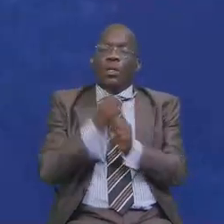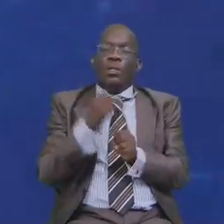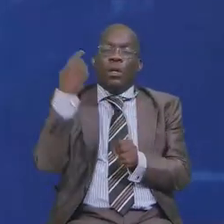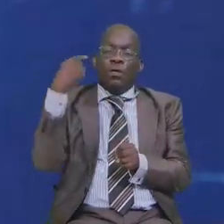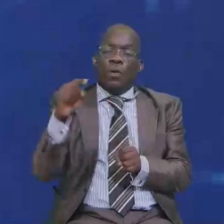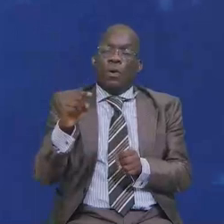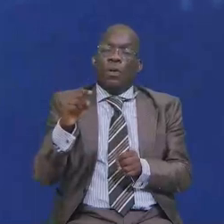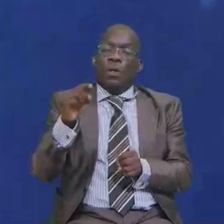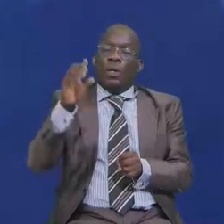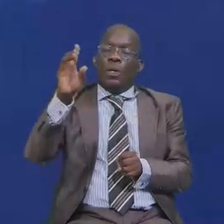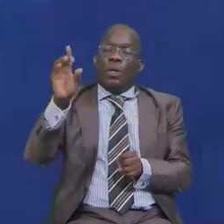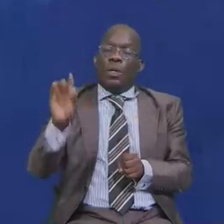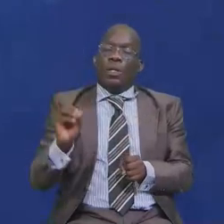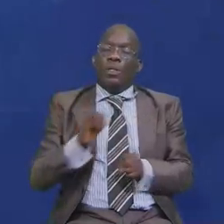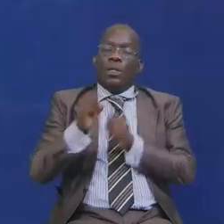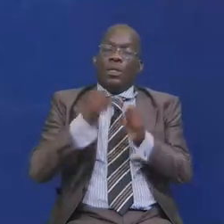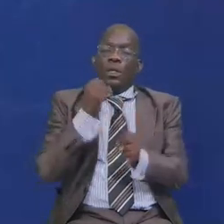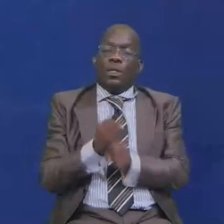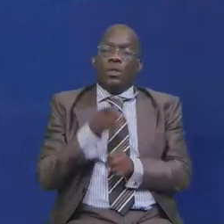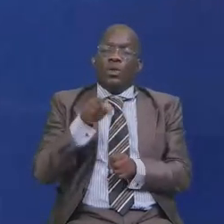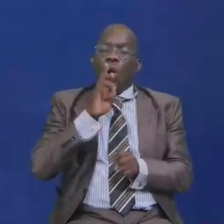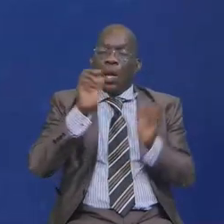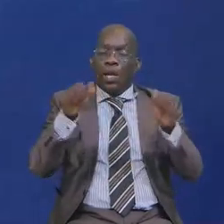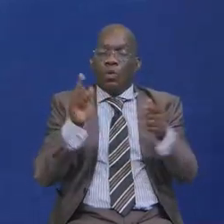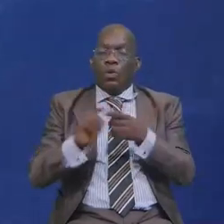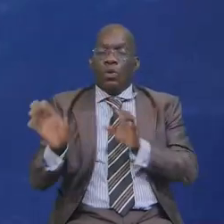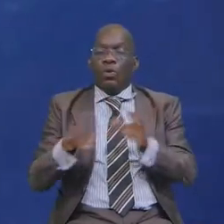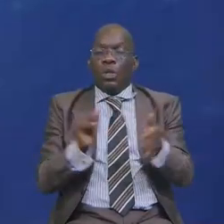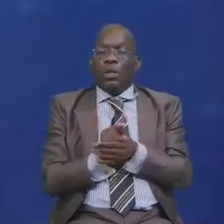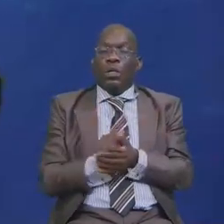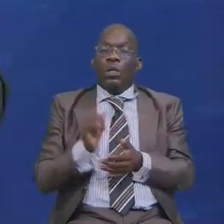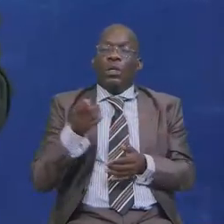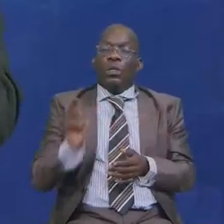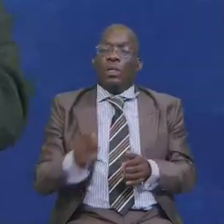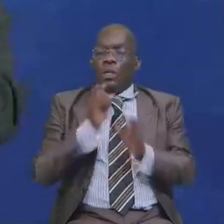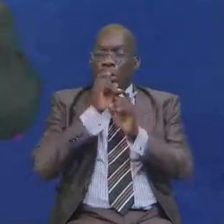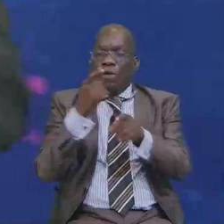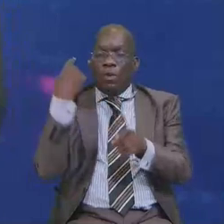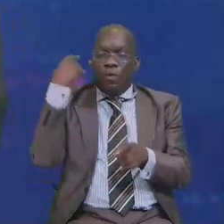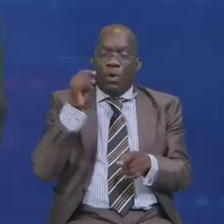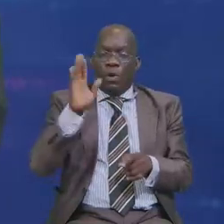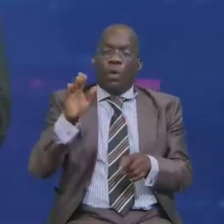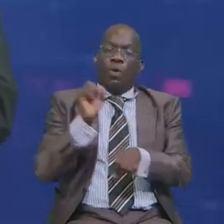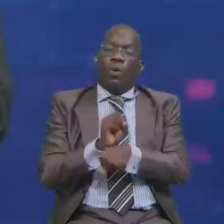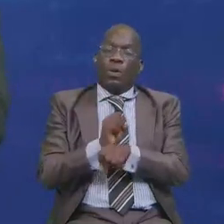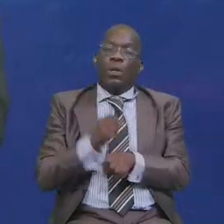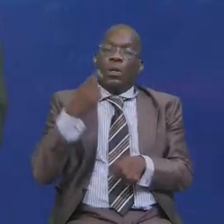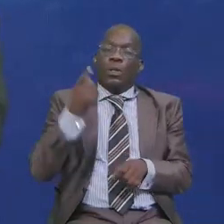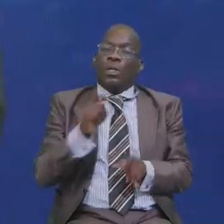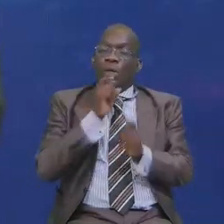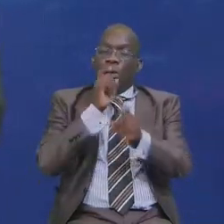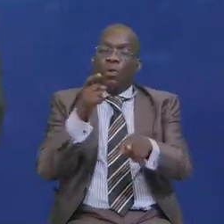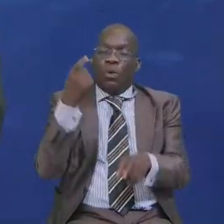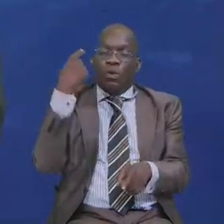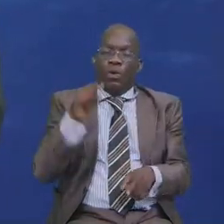tu arrives à le faire et la récompense. Pour tes efforts, la récompense pour ton évangélisation sera